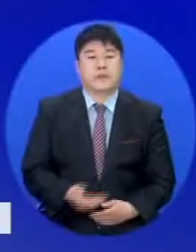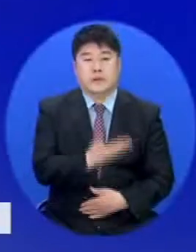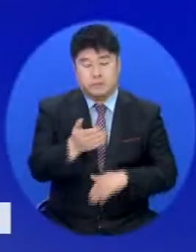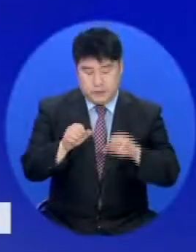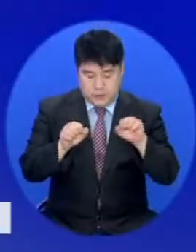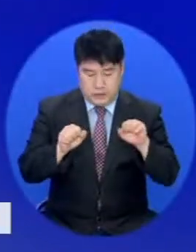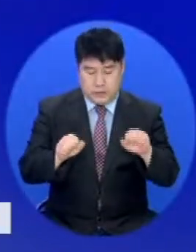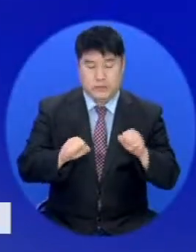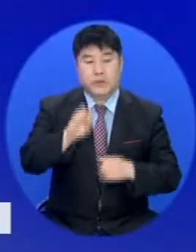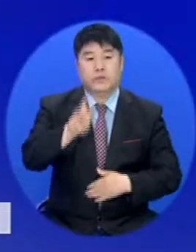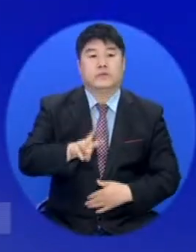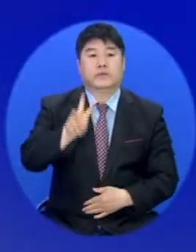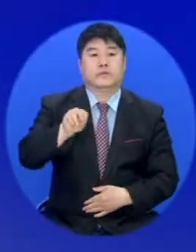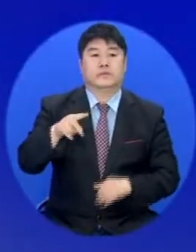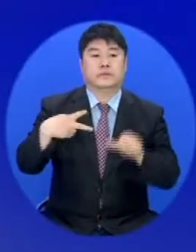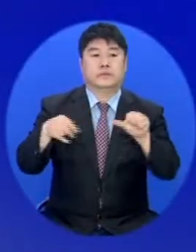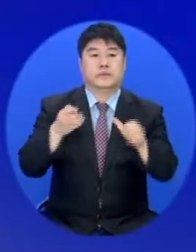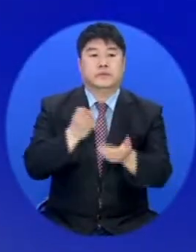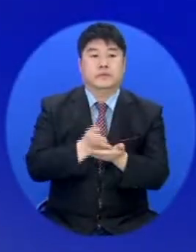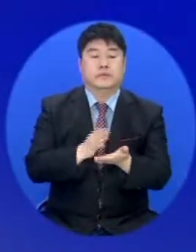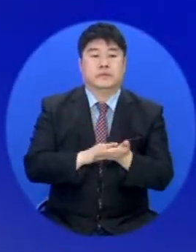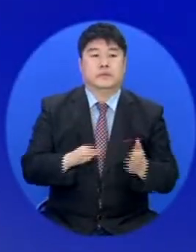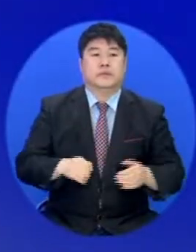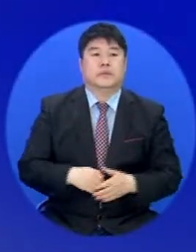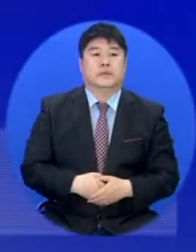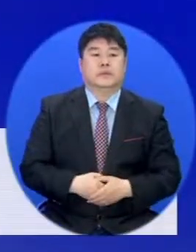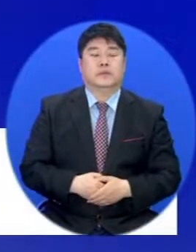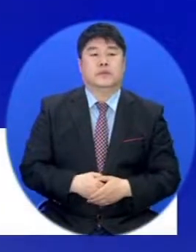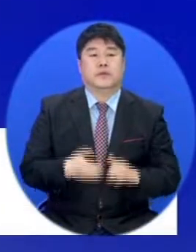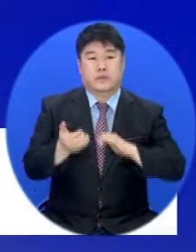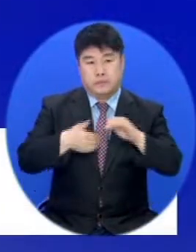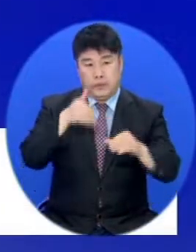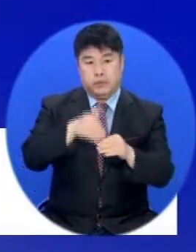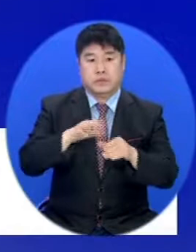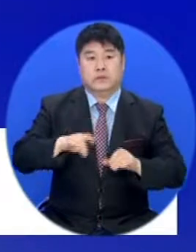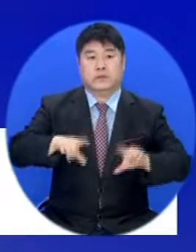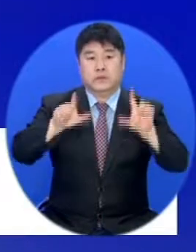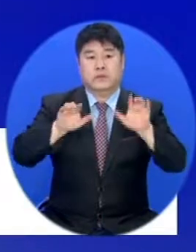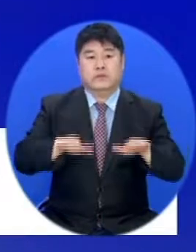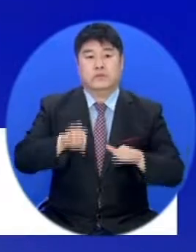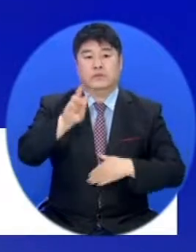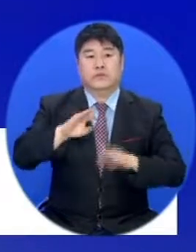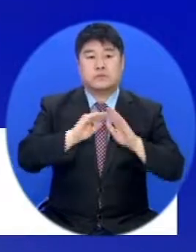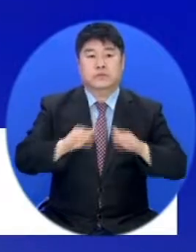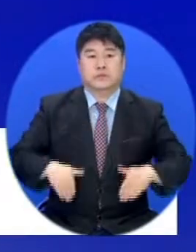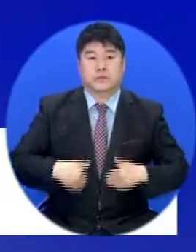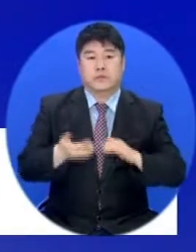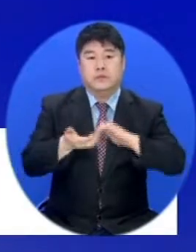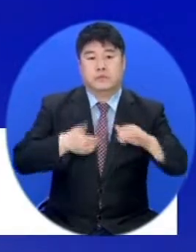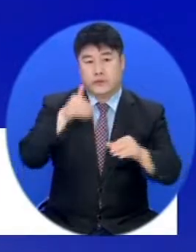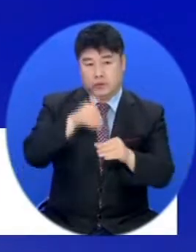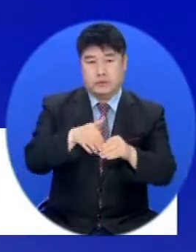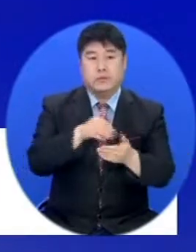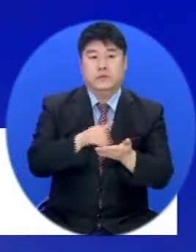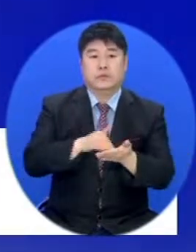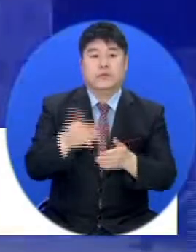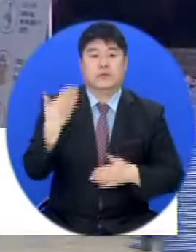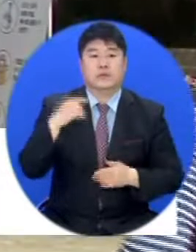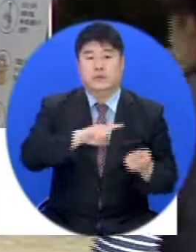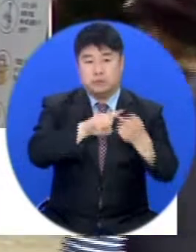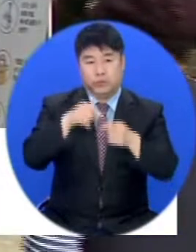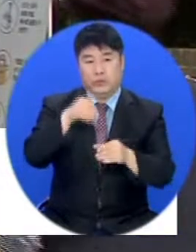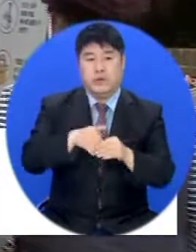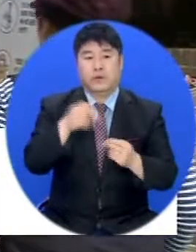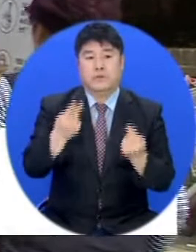여러분 안녕하십니까? 광주 MBC 5시 뉴스입니다. 사전투표 첫날인 오늘 광주 전남의 사전투표율은 지난